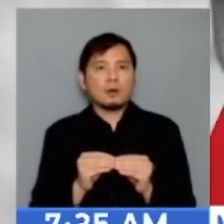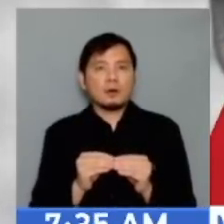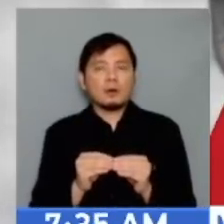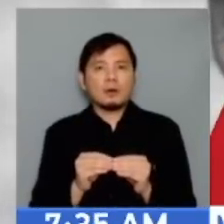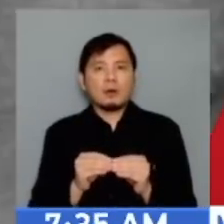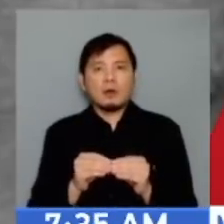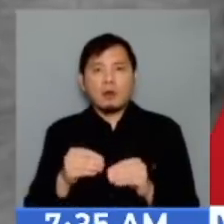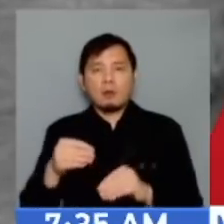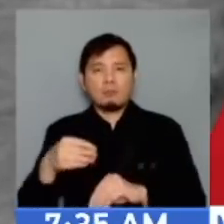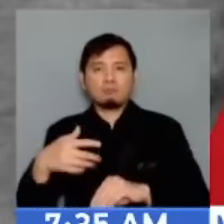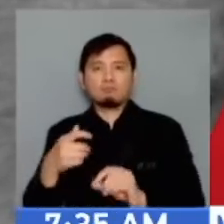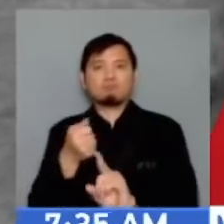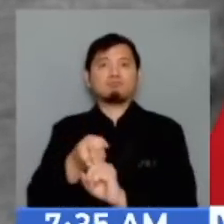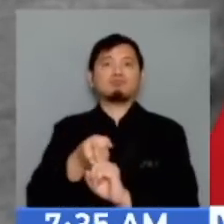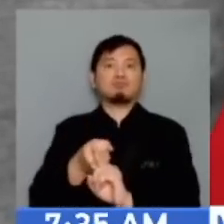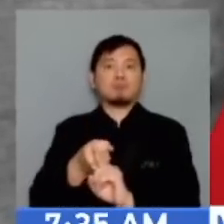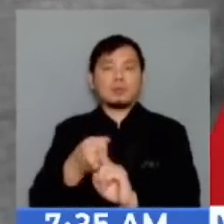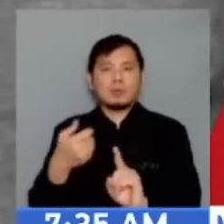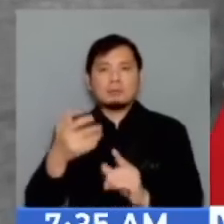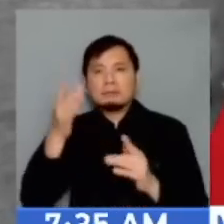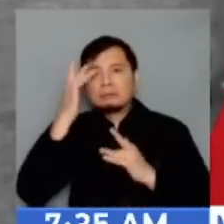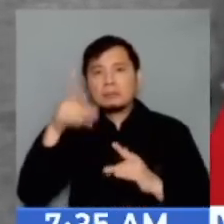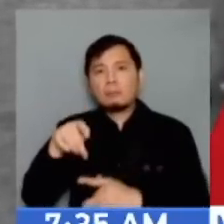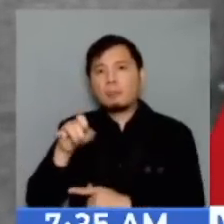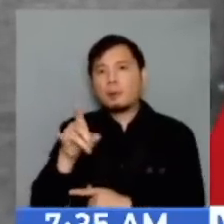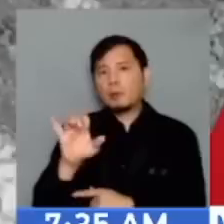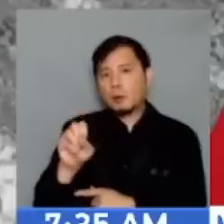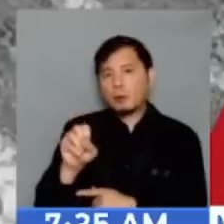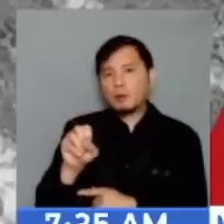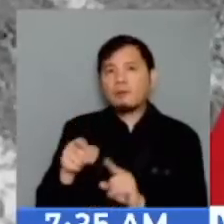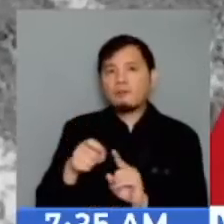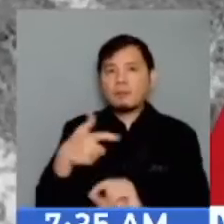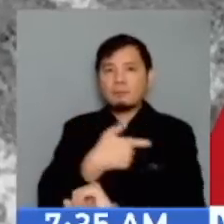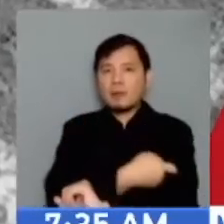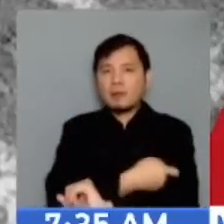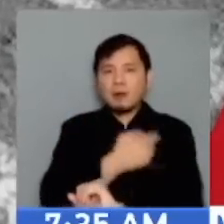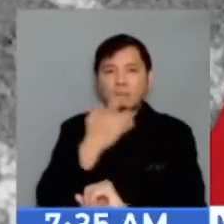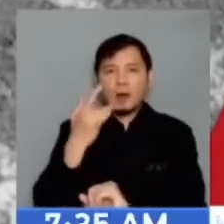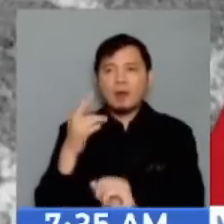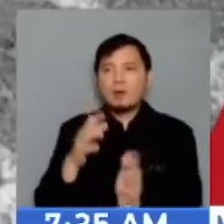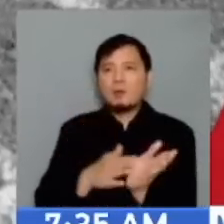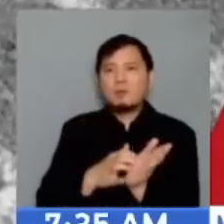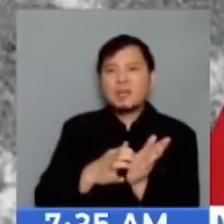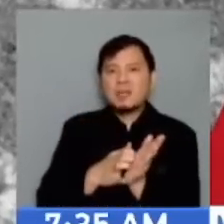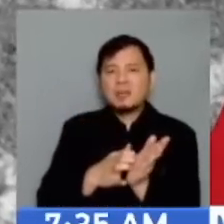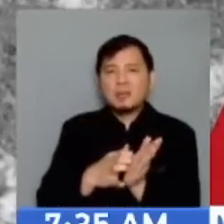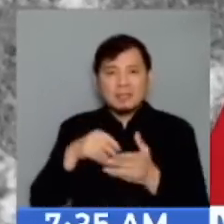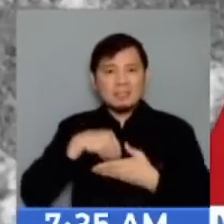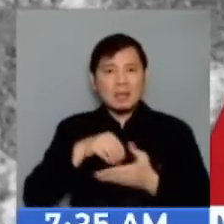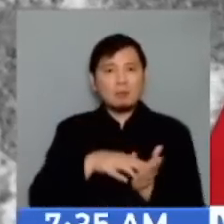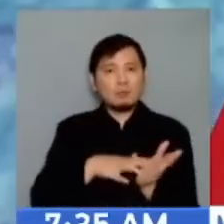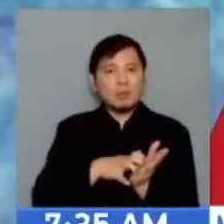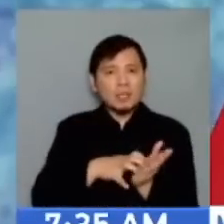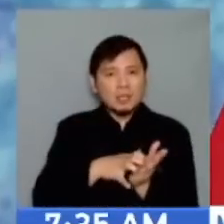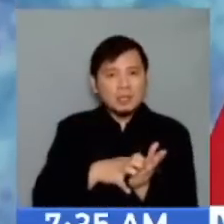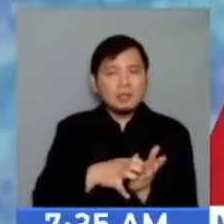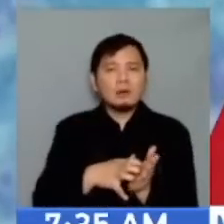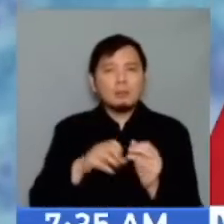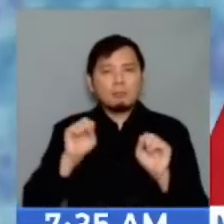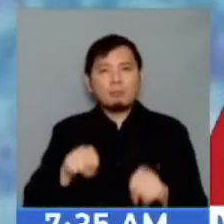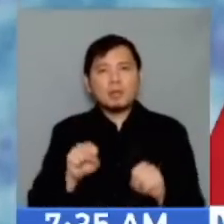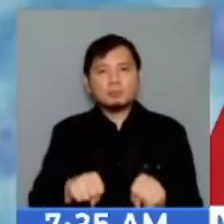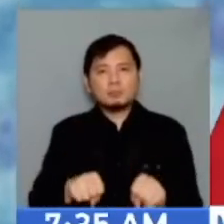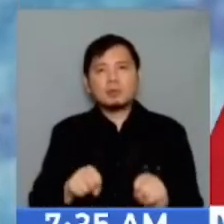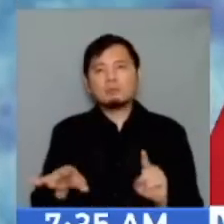bagamat attenuated siya or mababa na yung bisa niya, may mga tao pa rin na immunocompromised na pwedeng mag-develop.